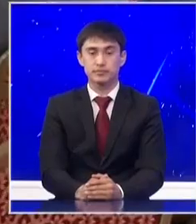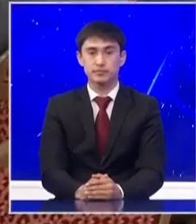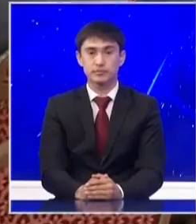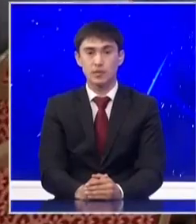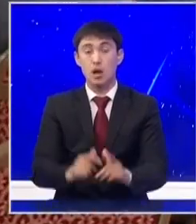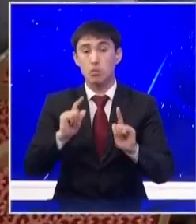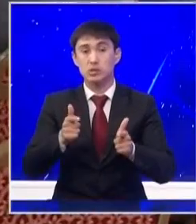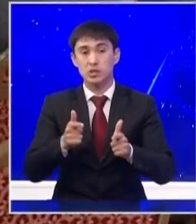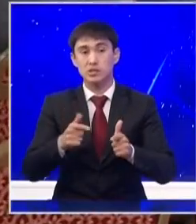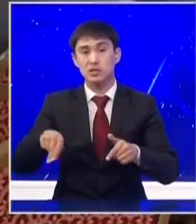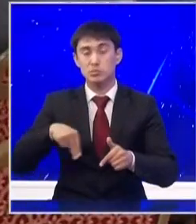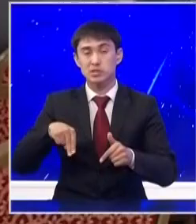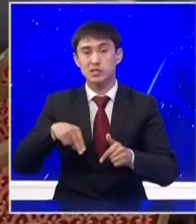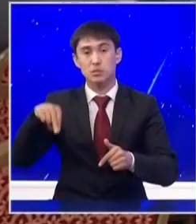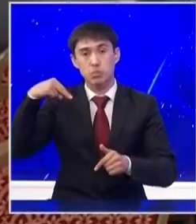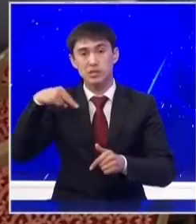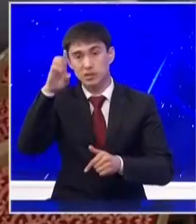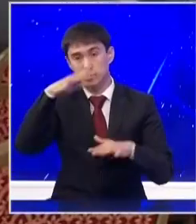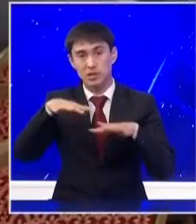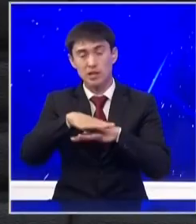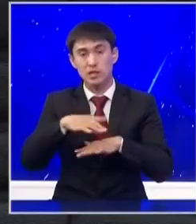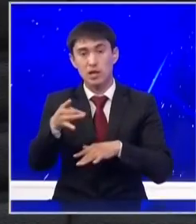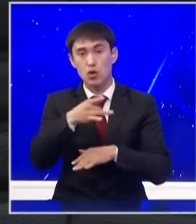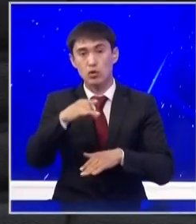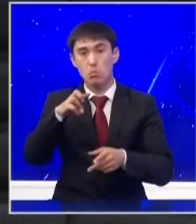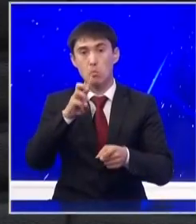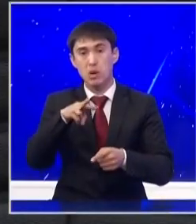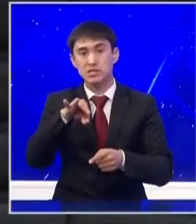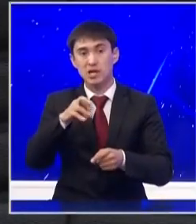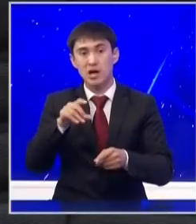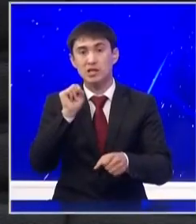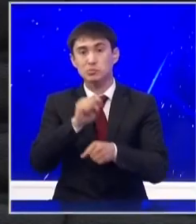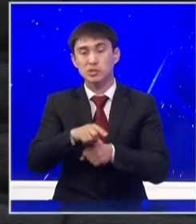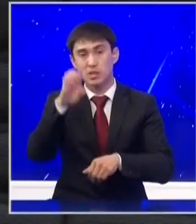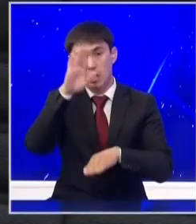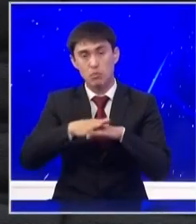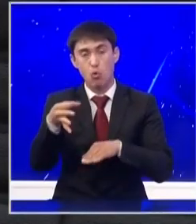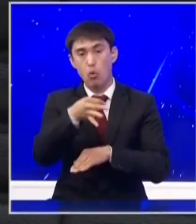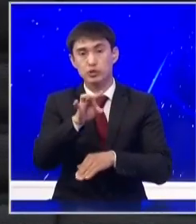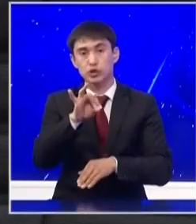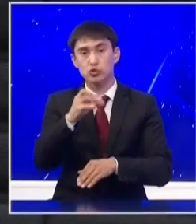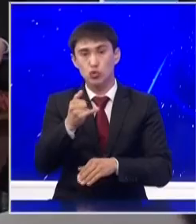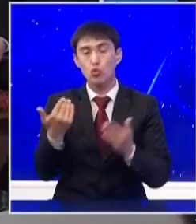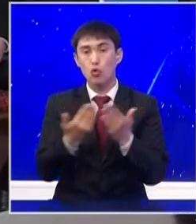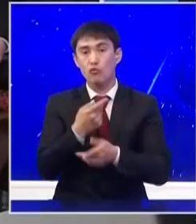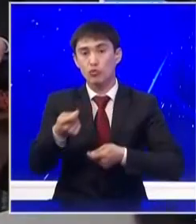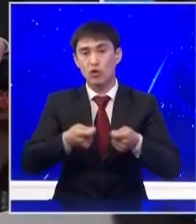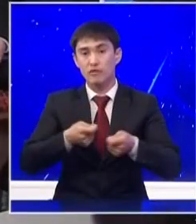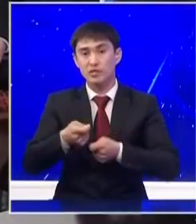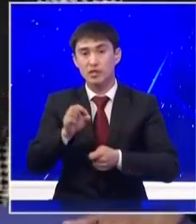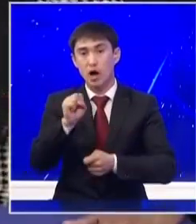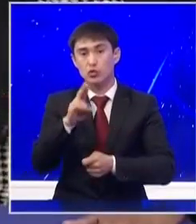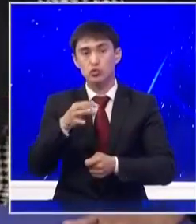по согласованию с администрацией президента страны и районы маслихатом распоряжением Акима области жито-су новым руководителем